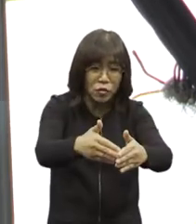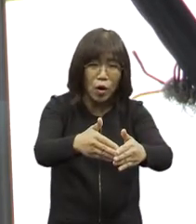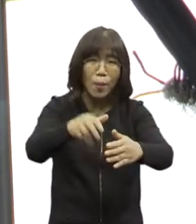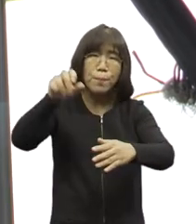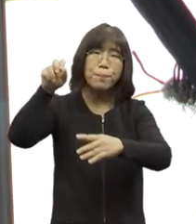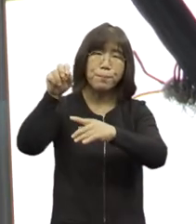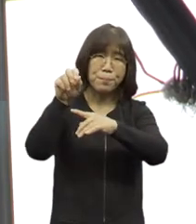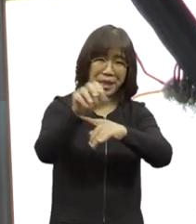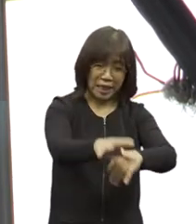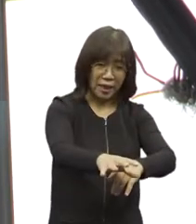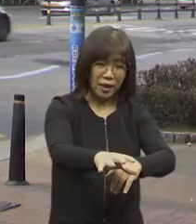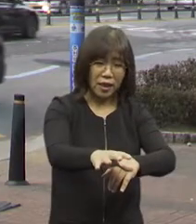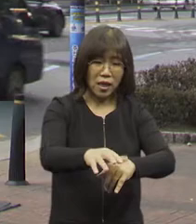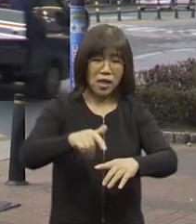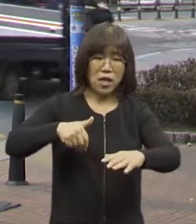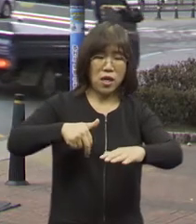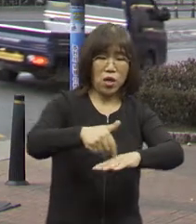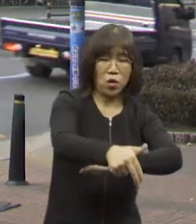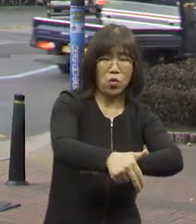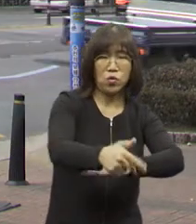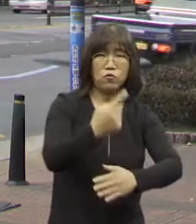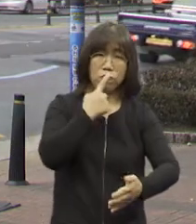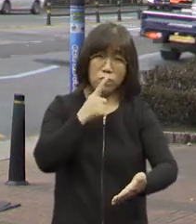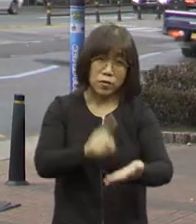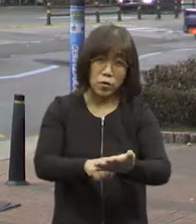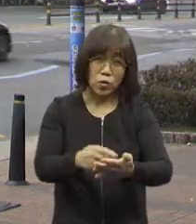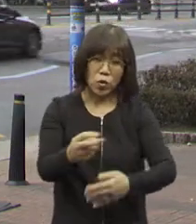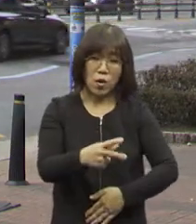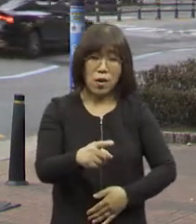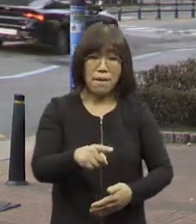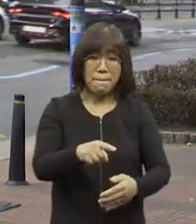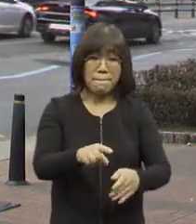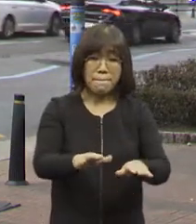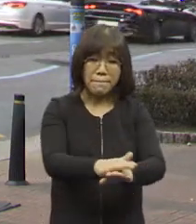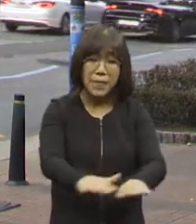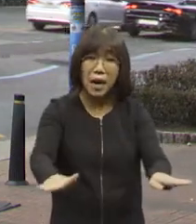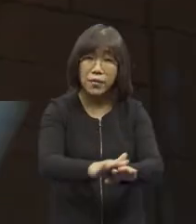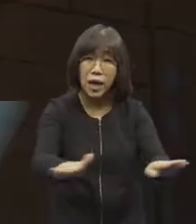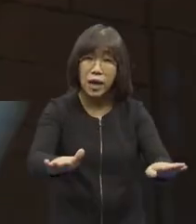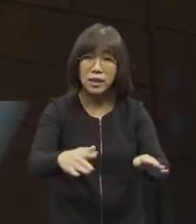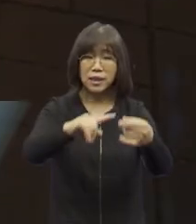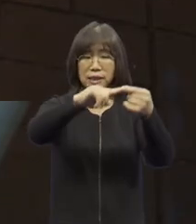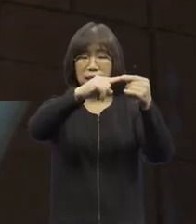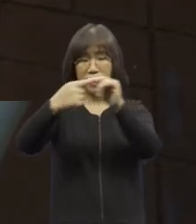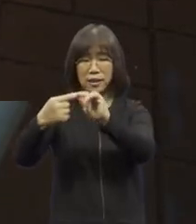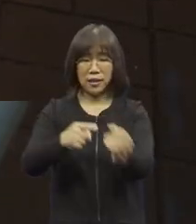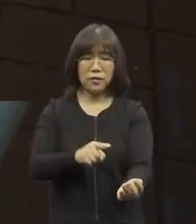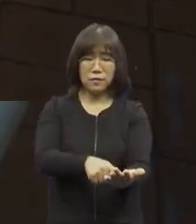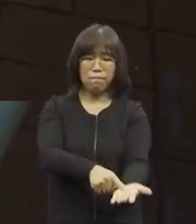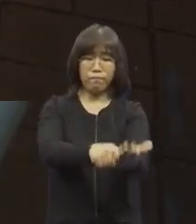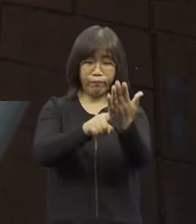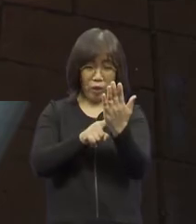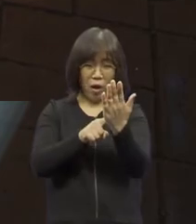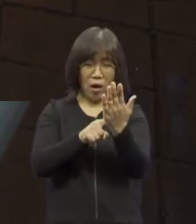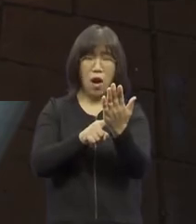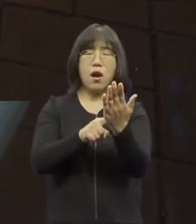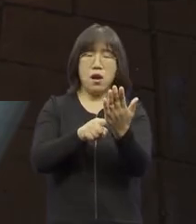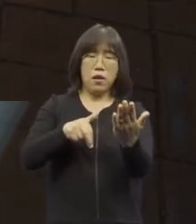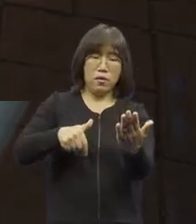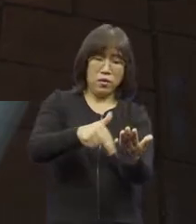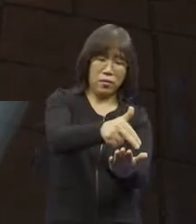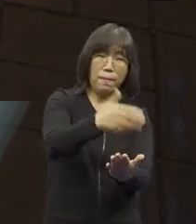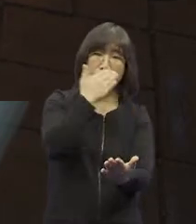조명을 비춰 운전자의 시야를 확보해주고 로고젝터를 도로 바닥에 표출해 보행자에게 경각심을